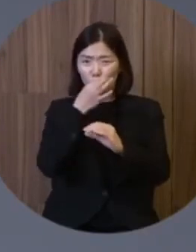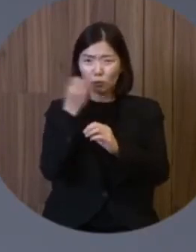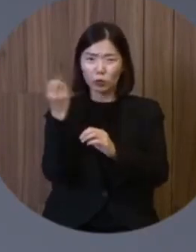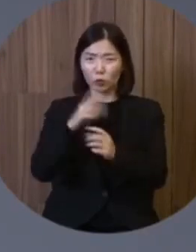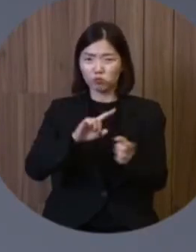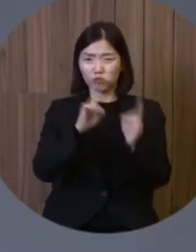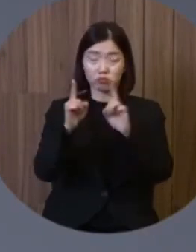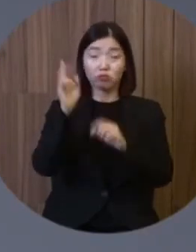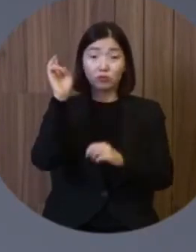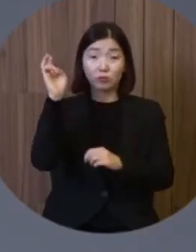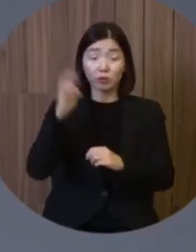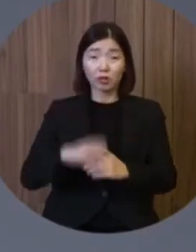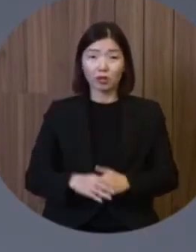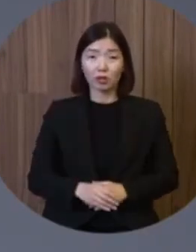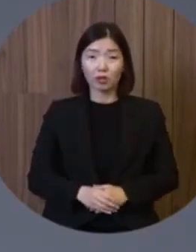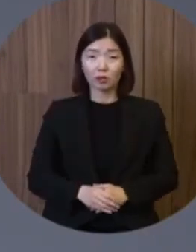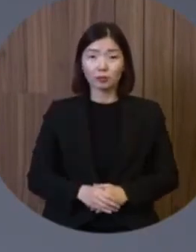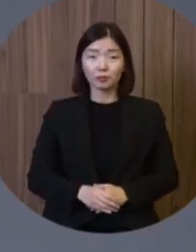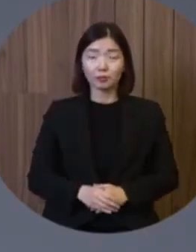부활될 것입니다.